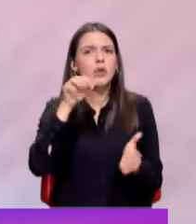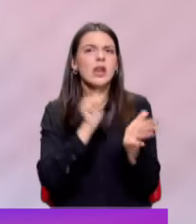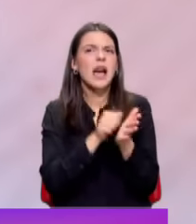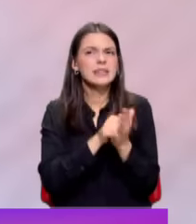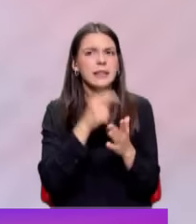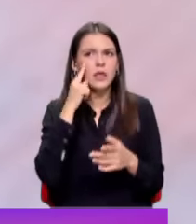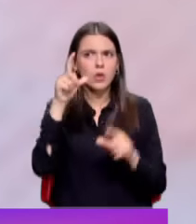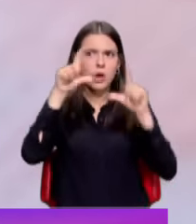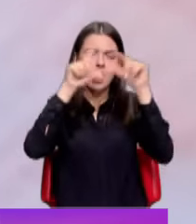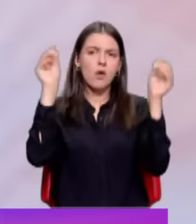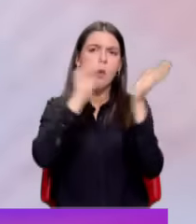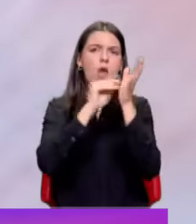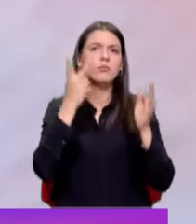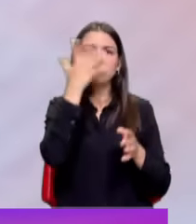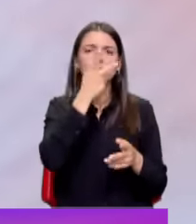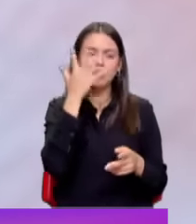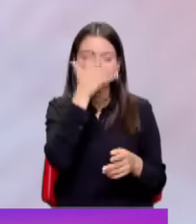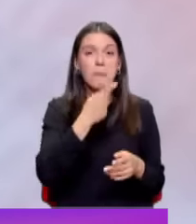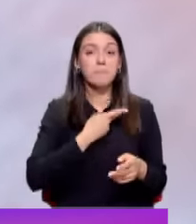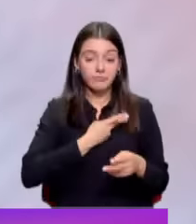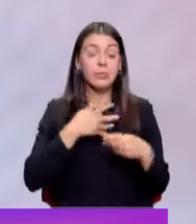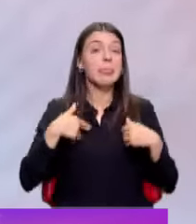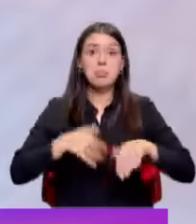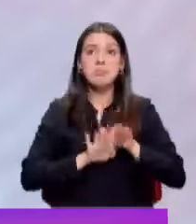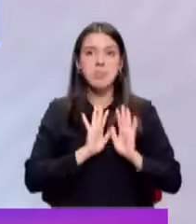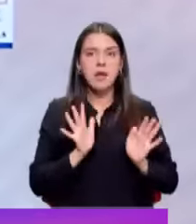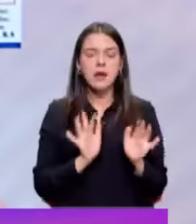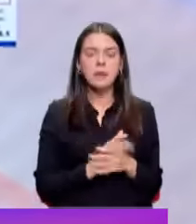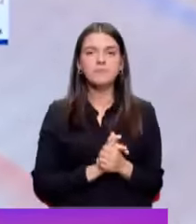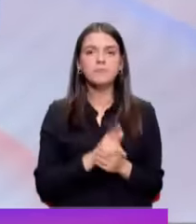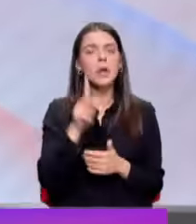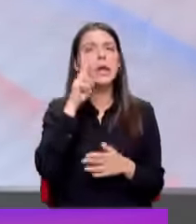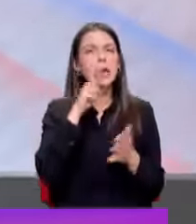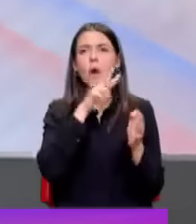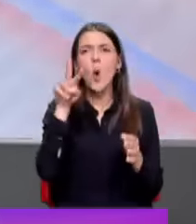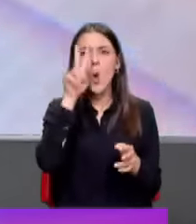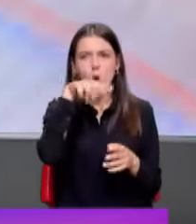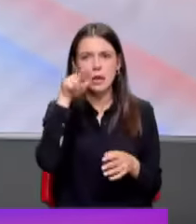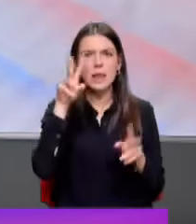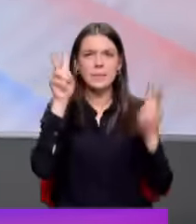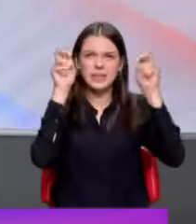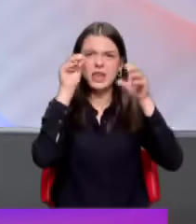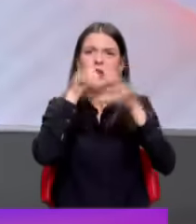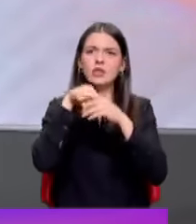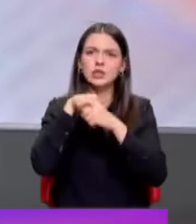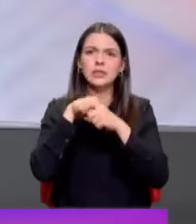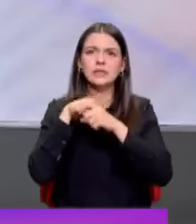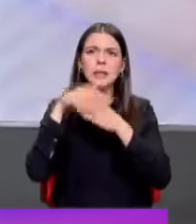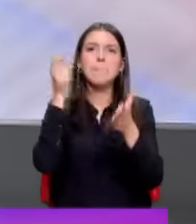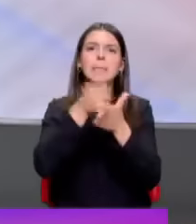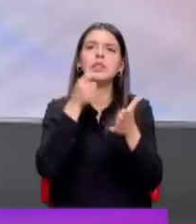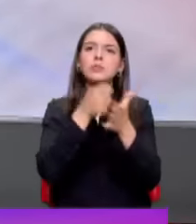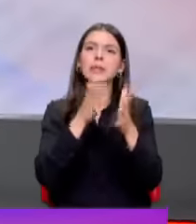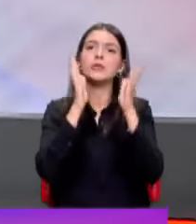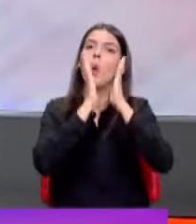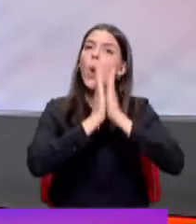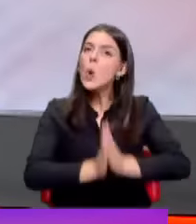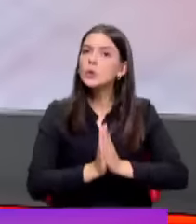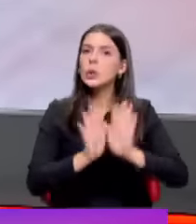manşeti atanlara ait sevgili izleyenler. Bakın bu sözler neler, okuyalım. tırnak içerisinde, peşin peşin özür